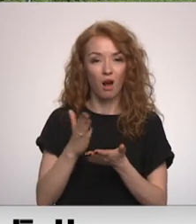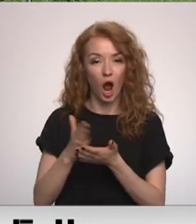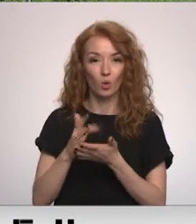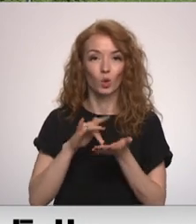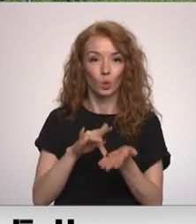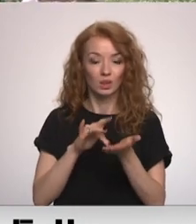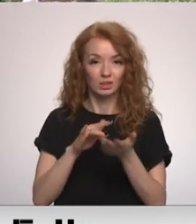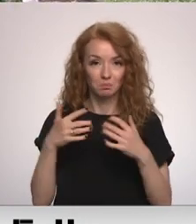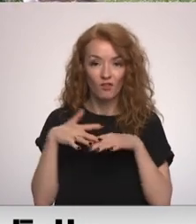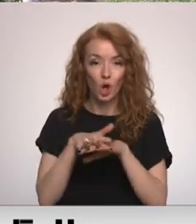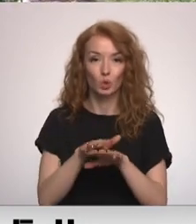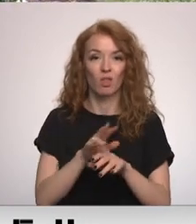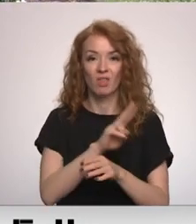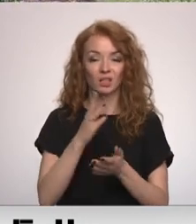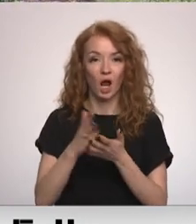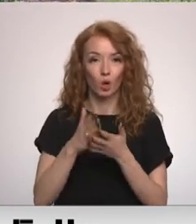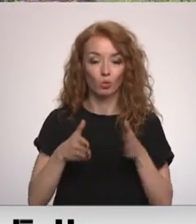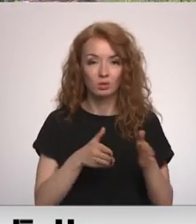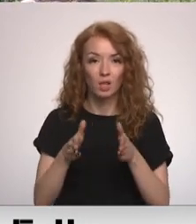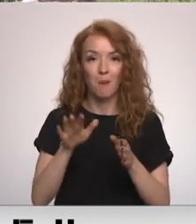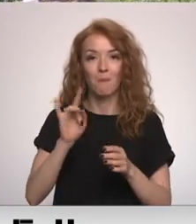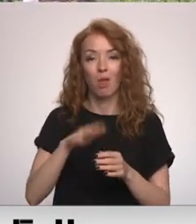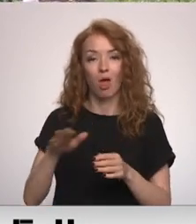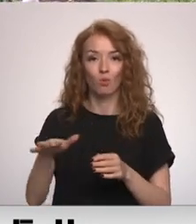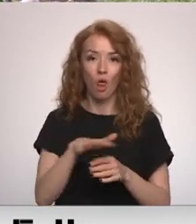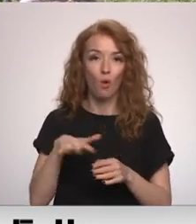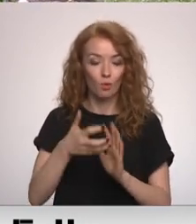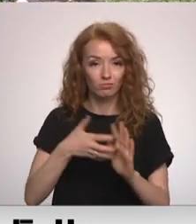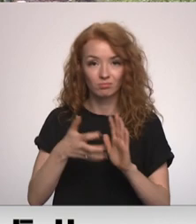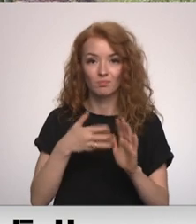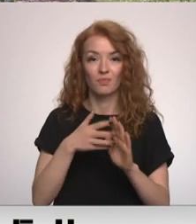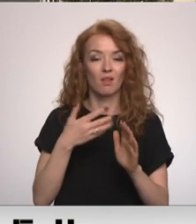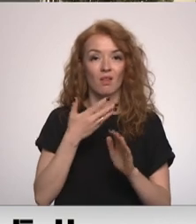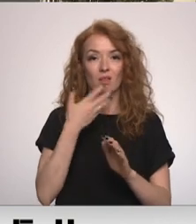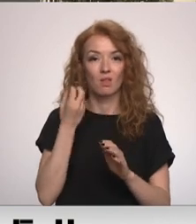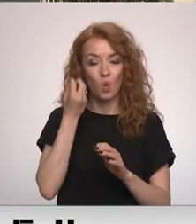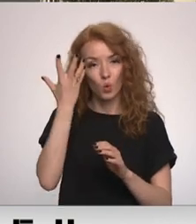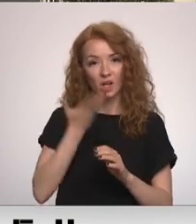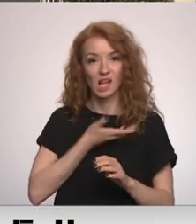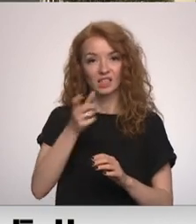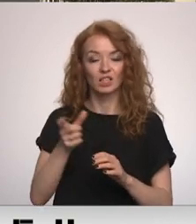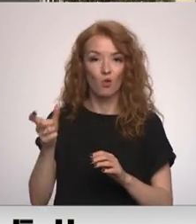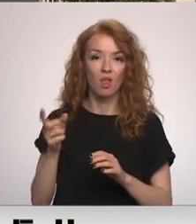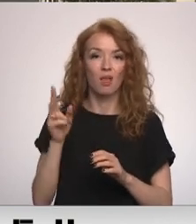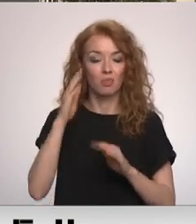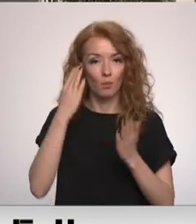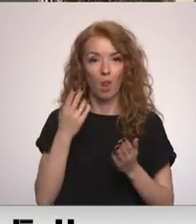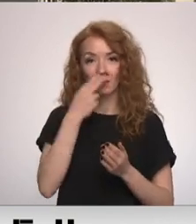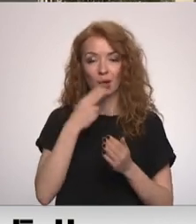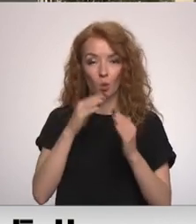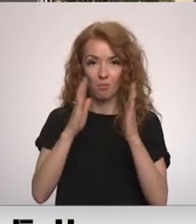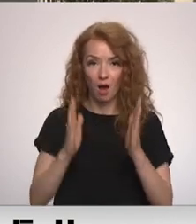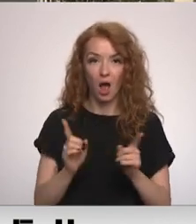infrastruktūra, nesakārtoti ceļi, bērnu laukuma trūkums, neizglītoti iedzīvotāji daudzdzīvokļu namu apsaimniekošanā un